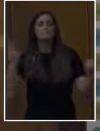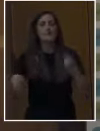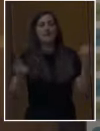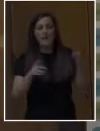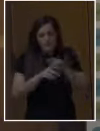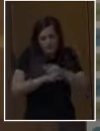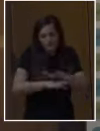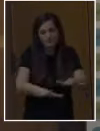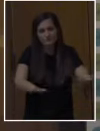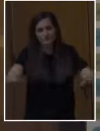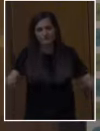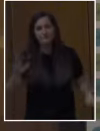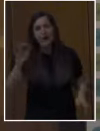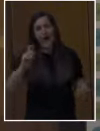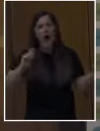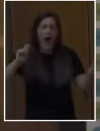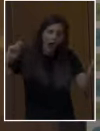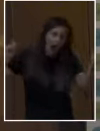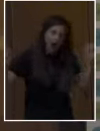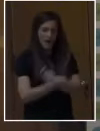μεγάλη αλλαγή.